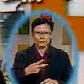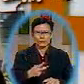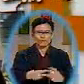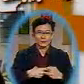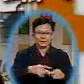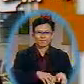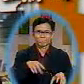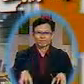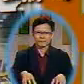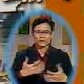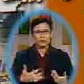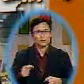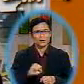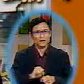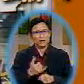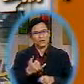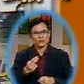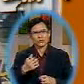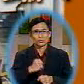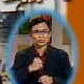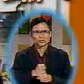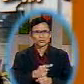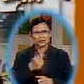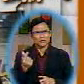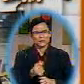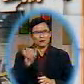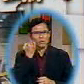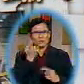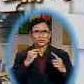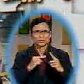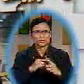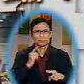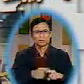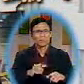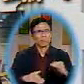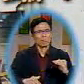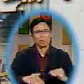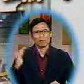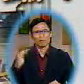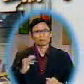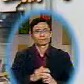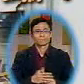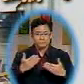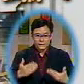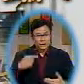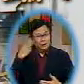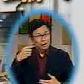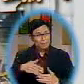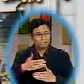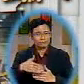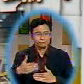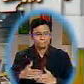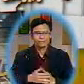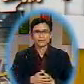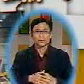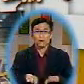6、7個。其實相比地香港有10萬個超過10萬聽障人士咧，係好遠嘅。咁但係其實我哋咁樣去諗一樣嘢啦，我哋